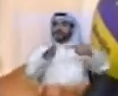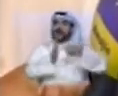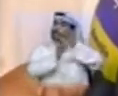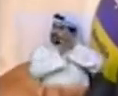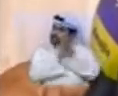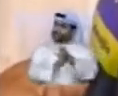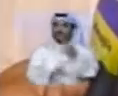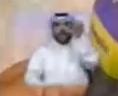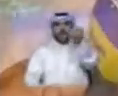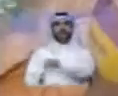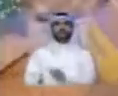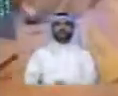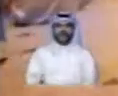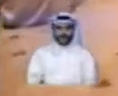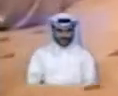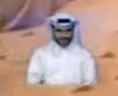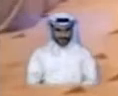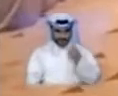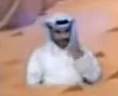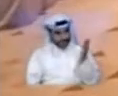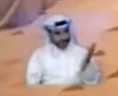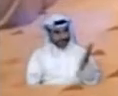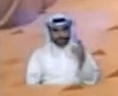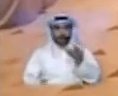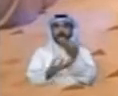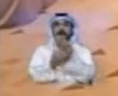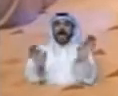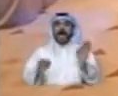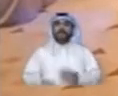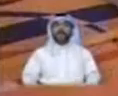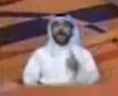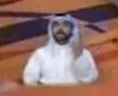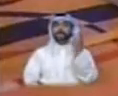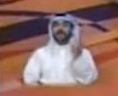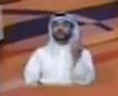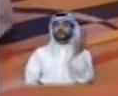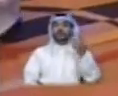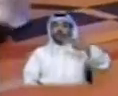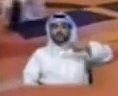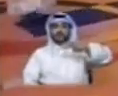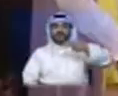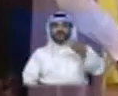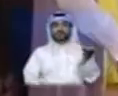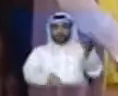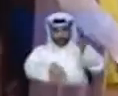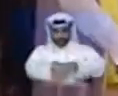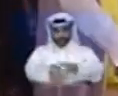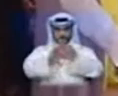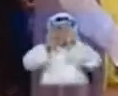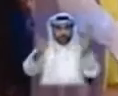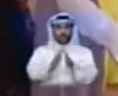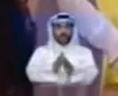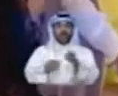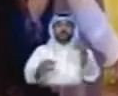المطلوب لتطوير أبنائنا الطلبة. 129 مشروعا قدمت أفكار علمية جديدة بمشاركة أكثر من 500